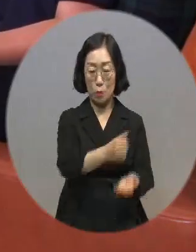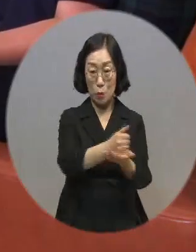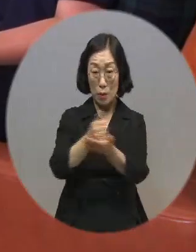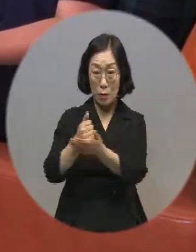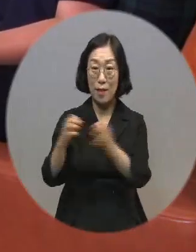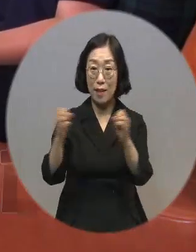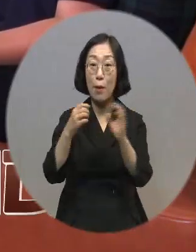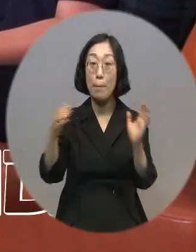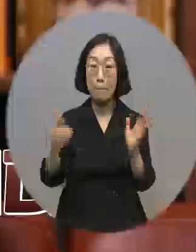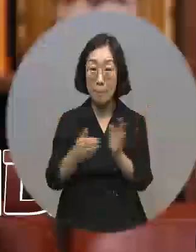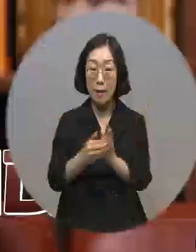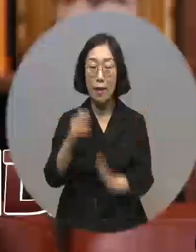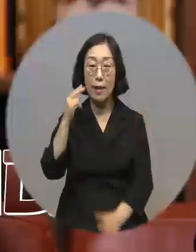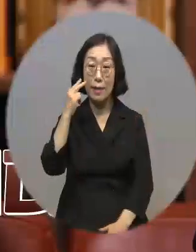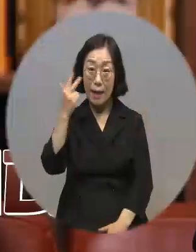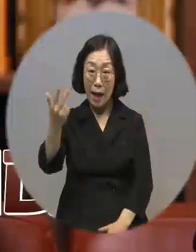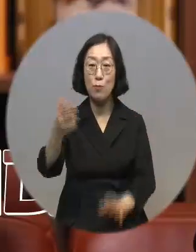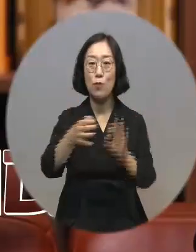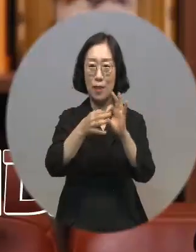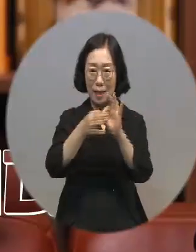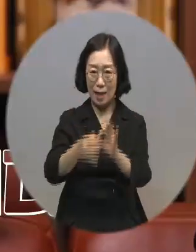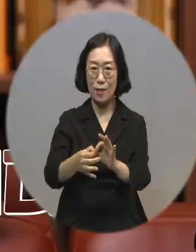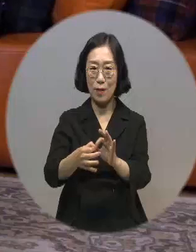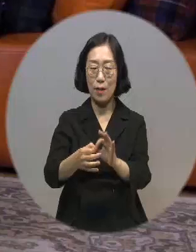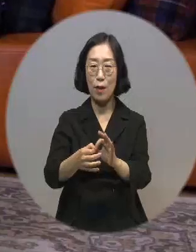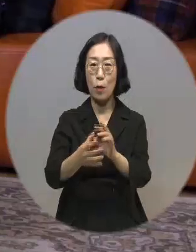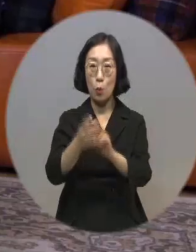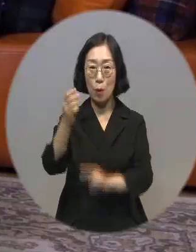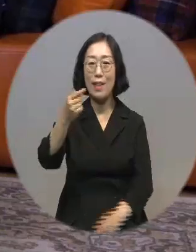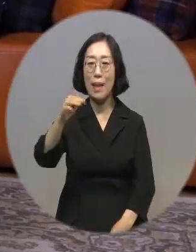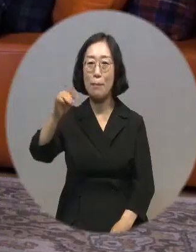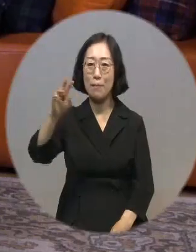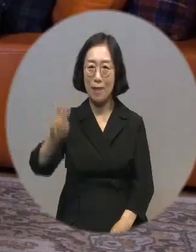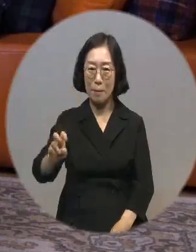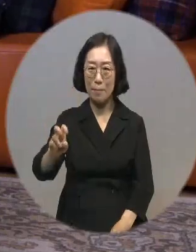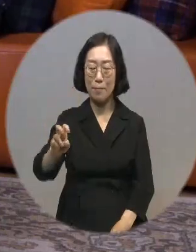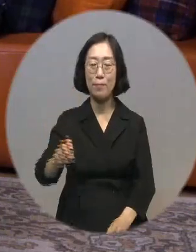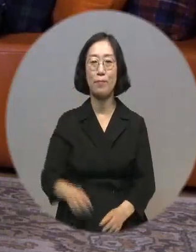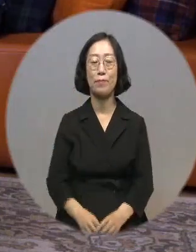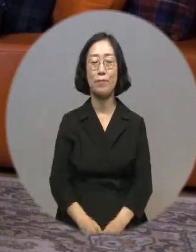얘기해봤습니다. 통일 담담은 다음 해에도 계속됩니다. 통일 담담.